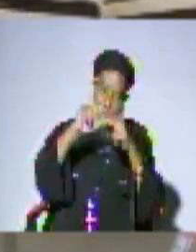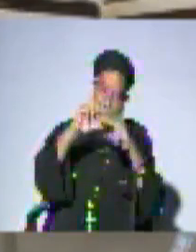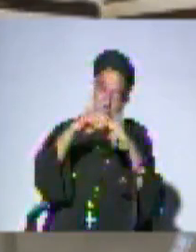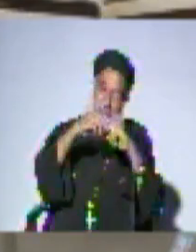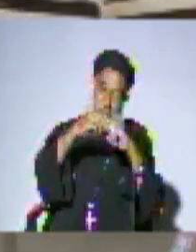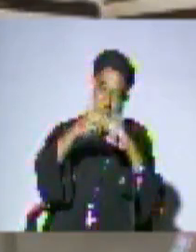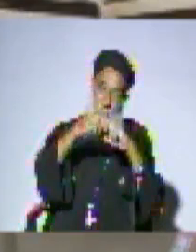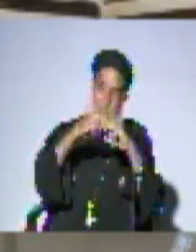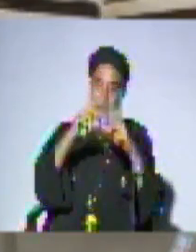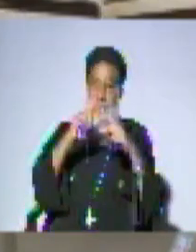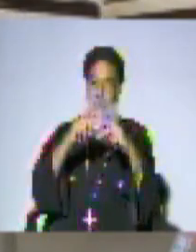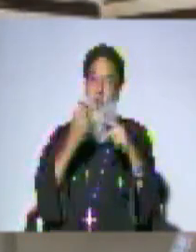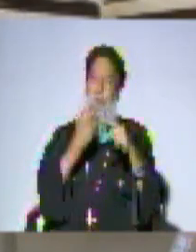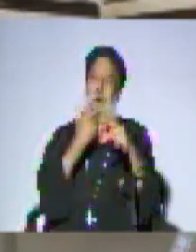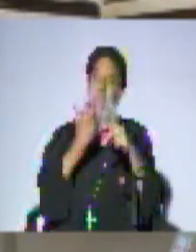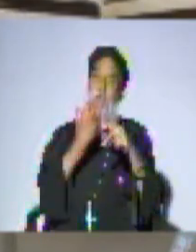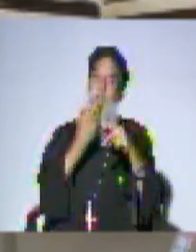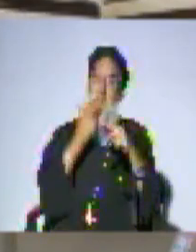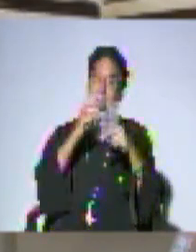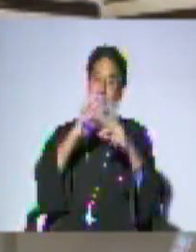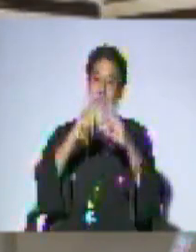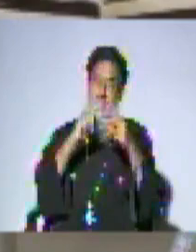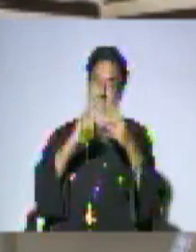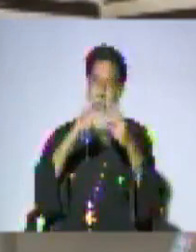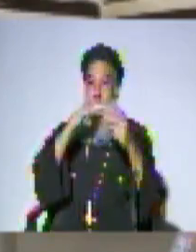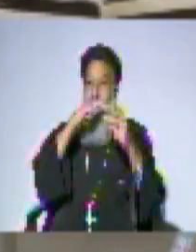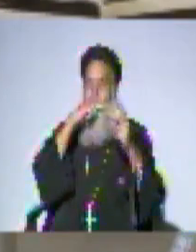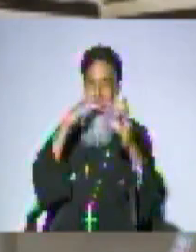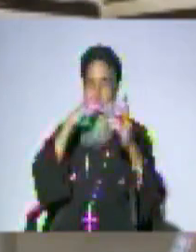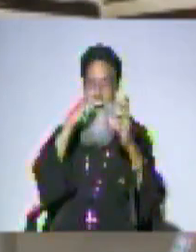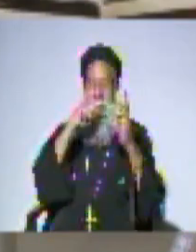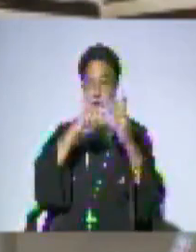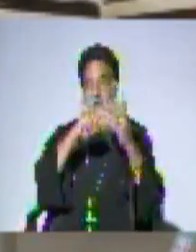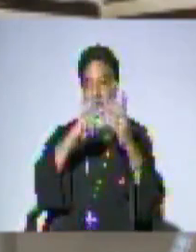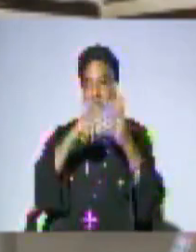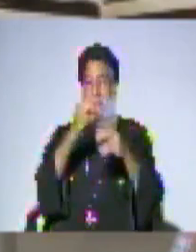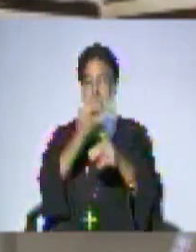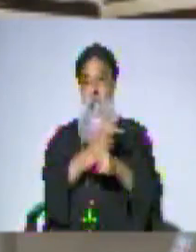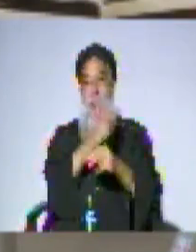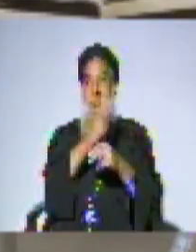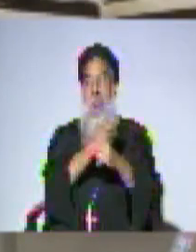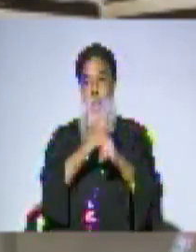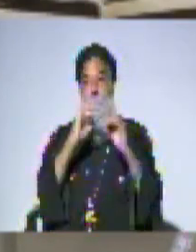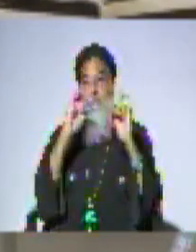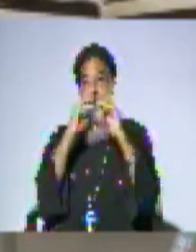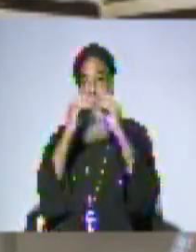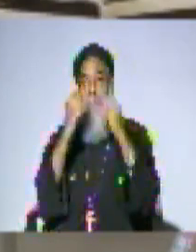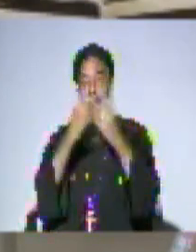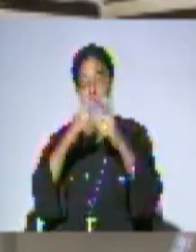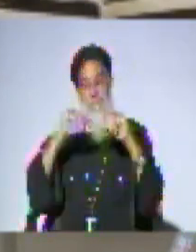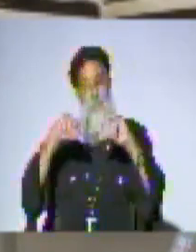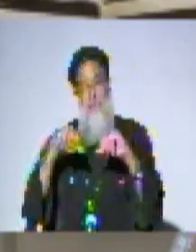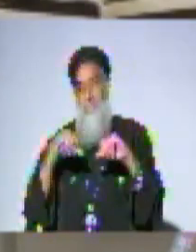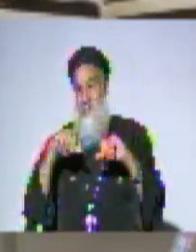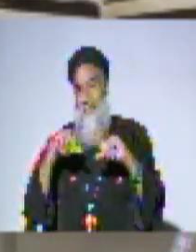ما بيعملش كده. شوف الإنسان تدنى إلى درجة أدنى من الحيوان والطائر.